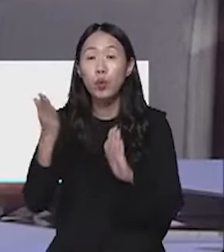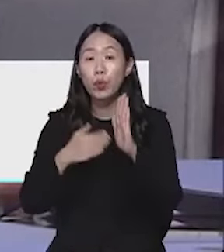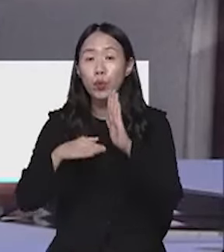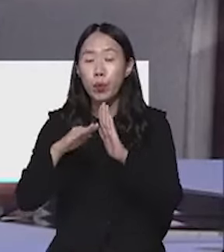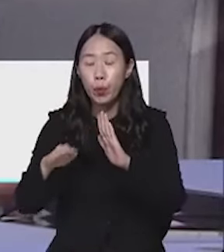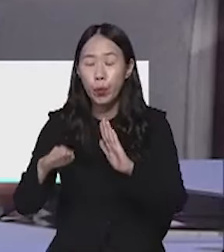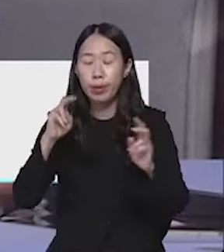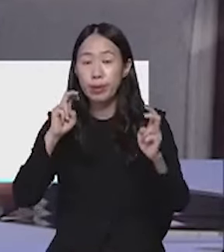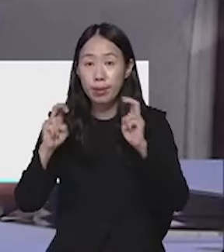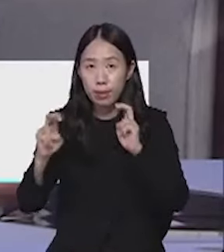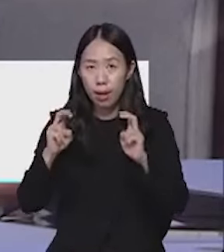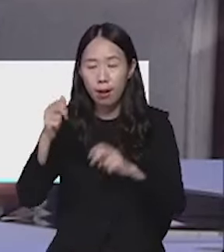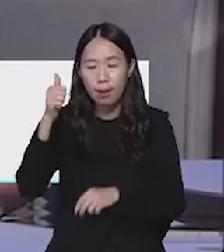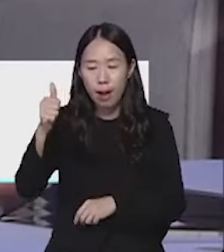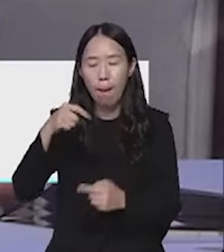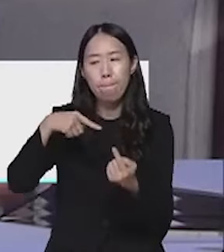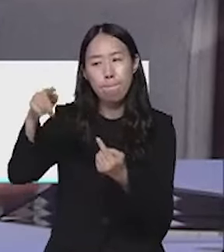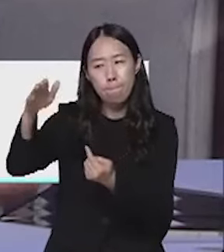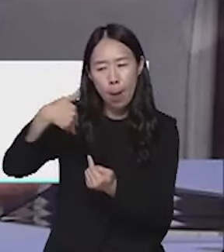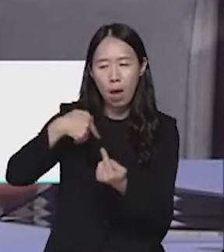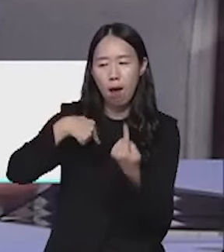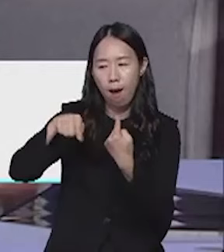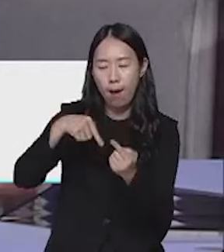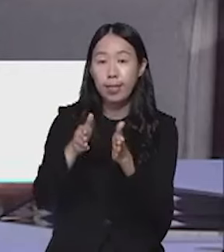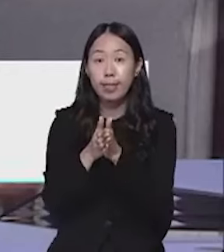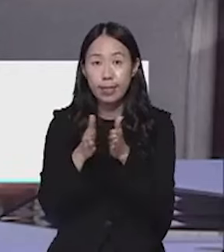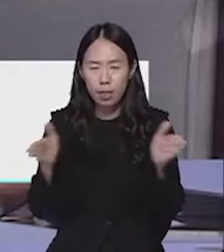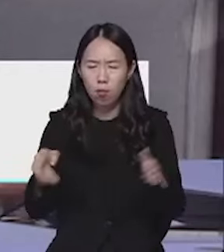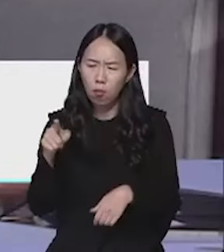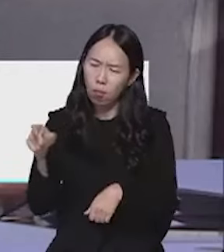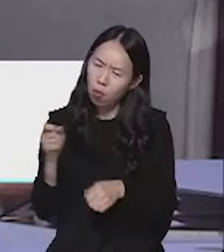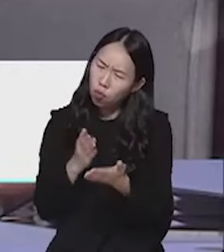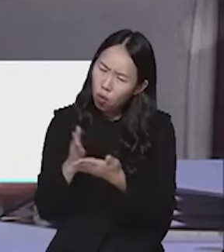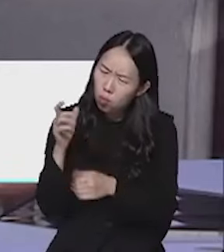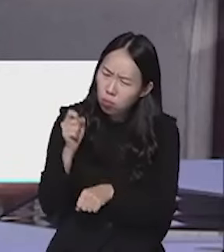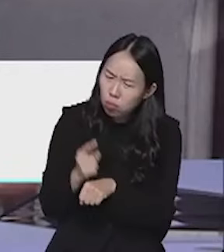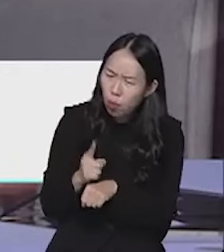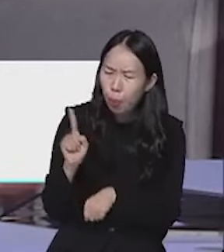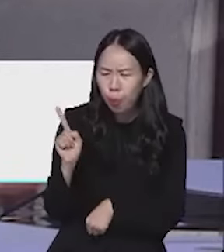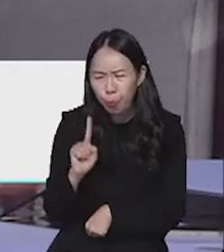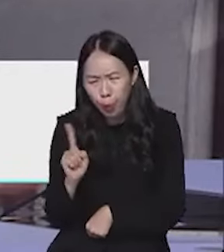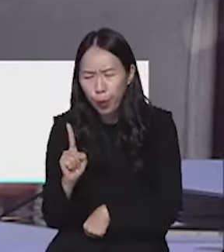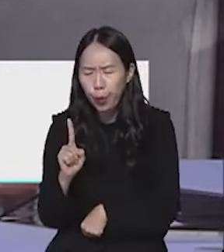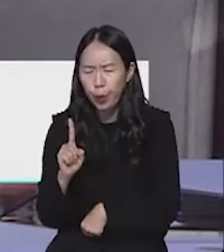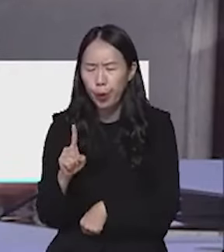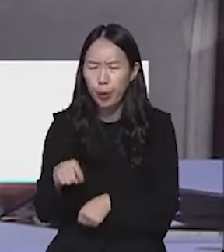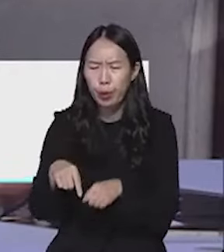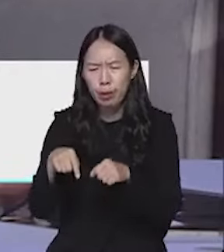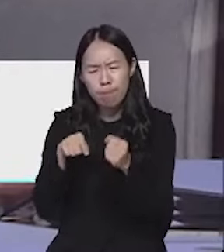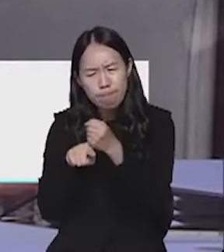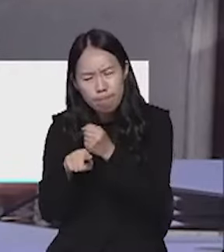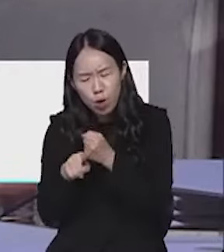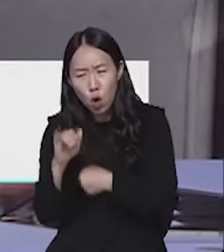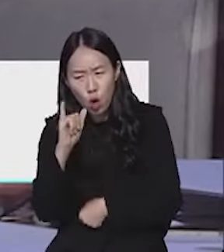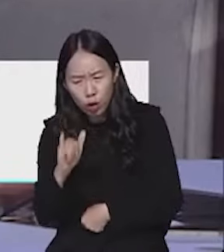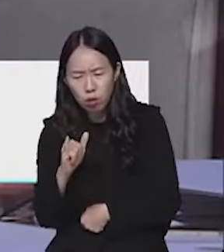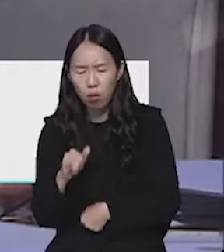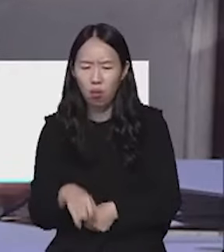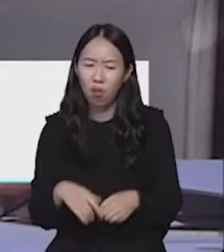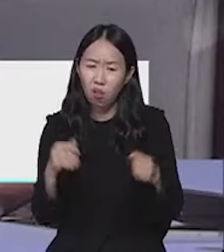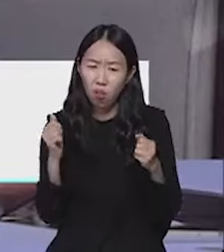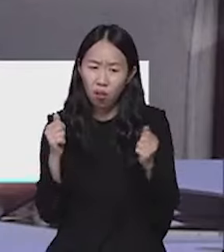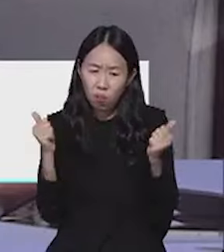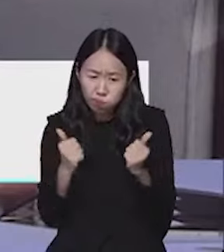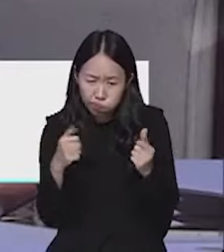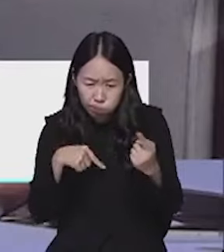진행됐습니다. 전문성 등 후보자 자질에 대한 공방이 이어졌는데 알맹이 없는 청문회라는 비판도 제기됐습니다.